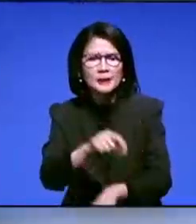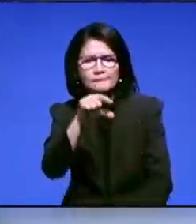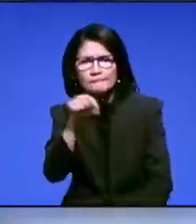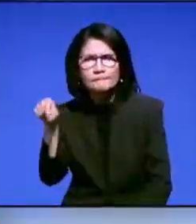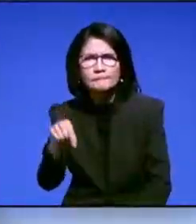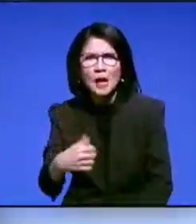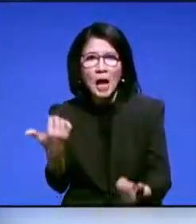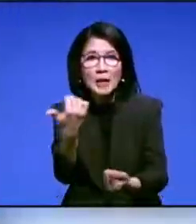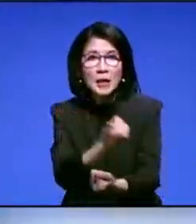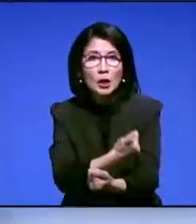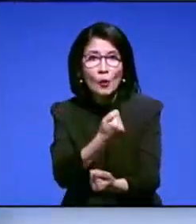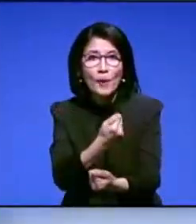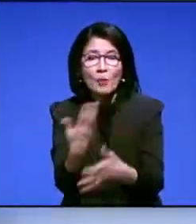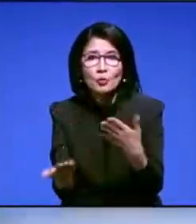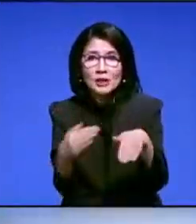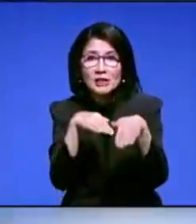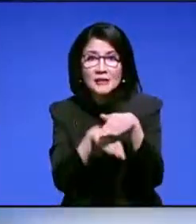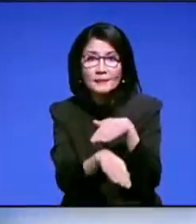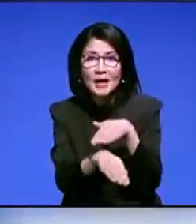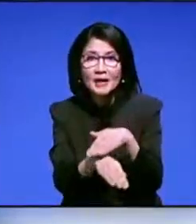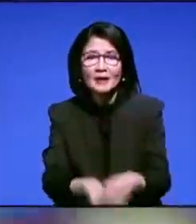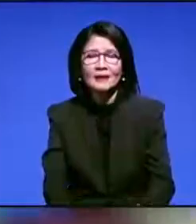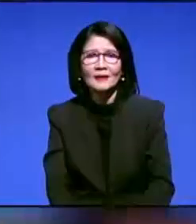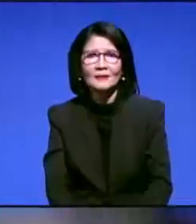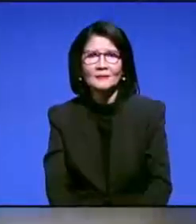narkotika yang mungkin diselipkan dalam barang bawaan.